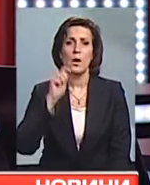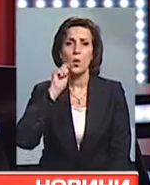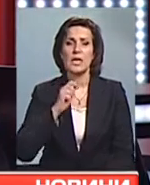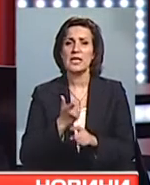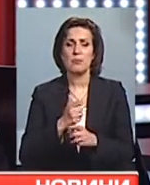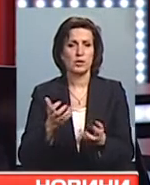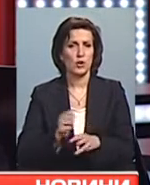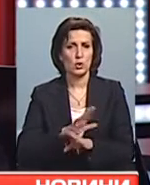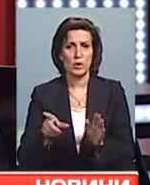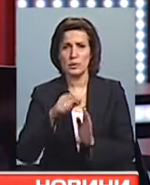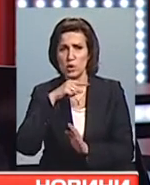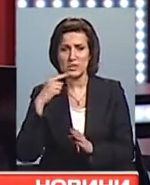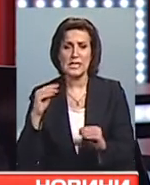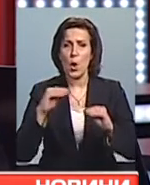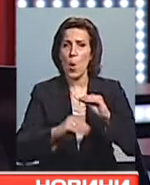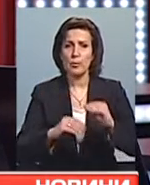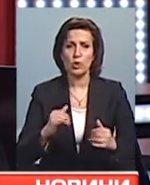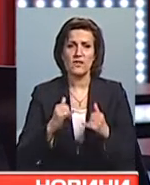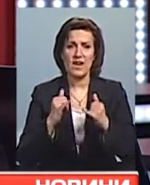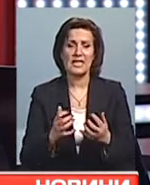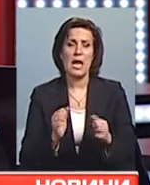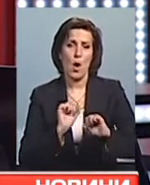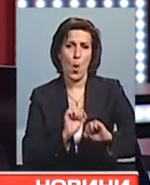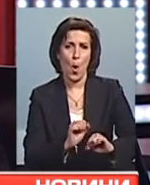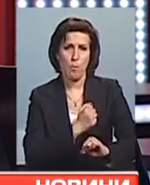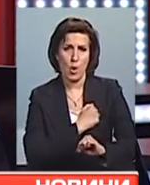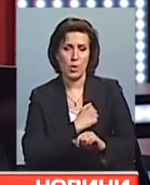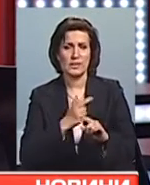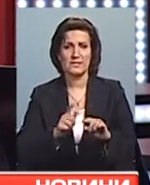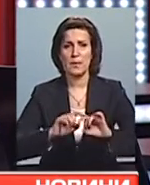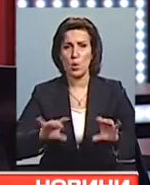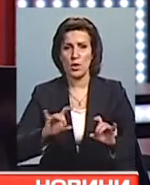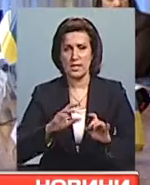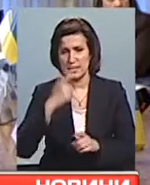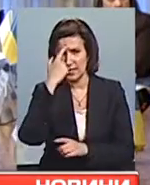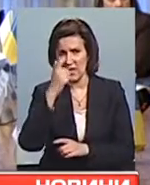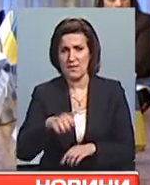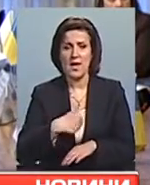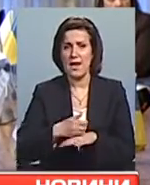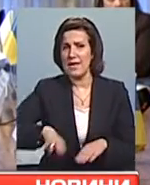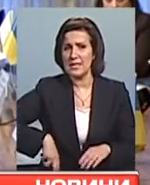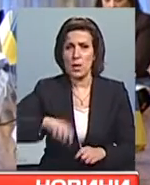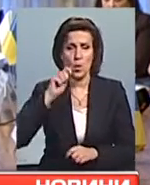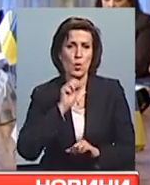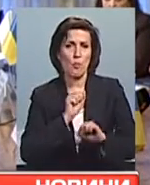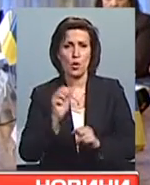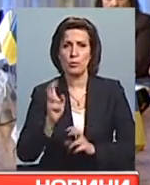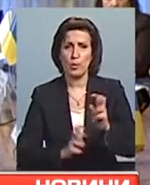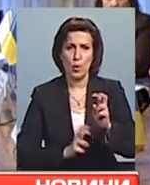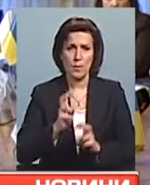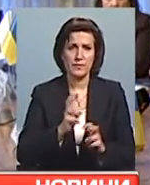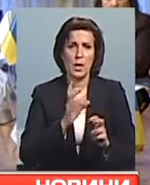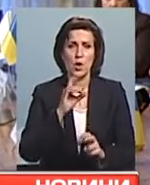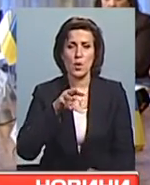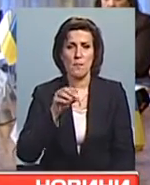І Україна більше не отримує з Росії комплектувальних для оборонки. Це в коментарі першому національному заявив гендиректор Укроборонпрому